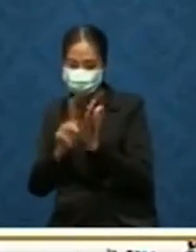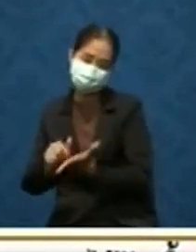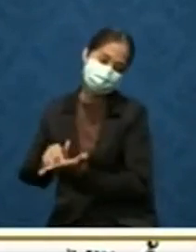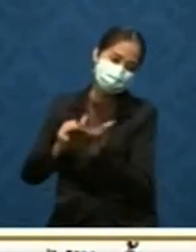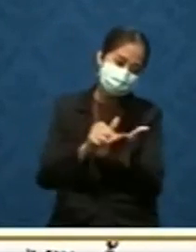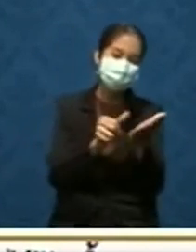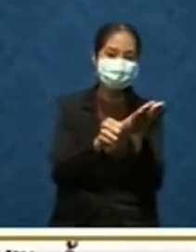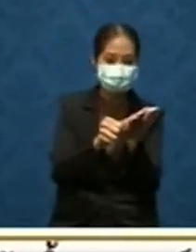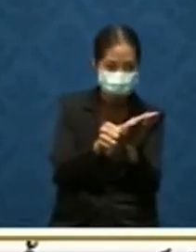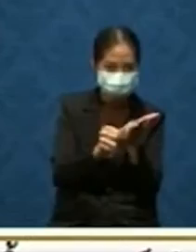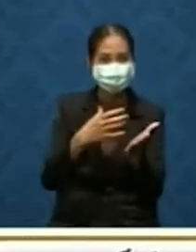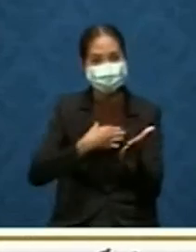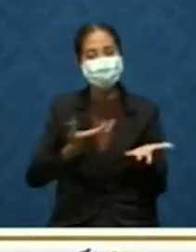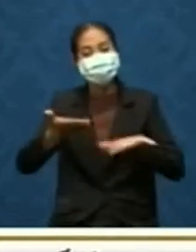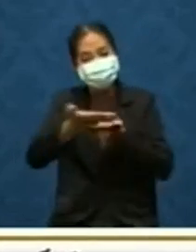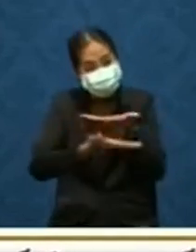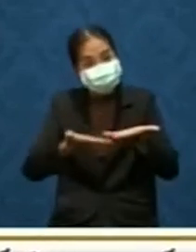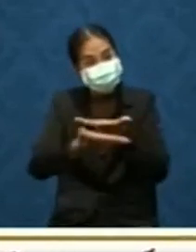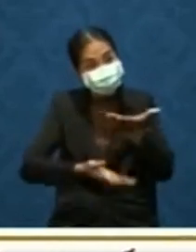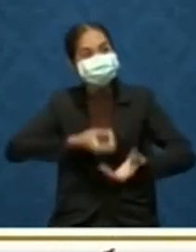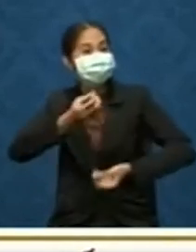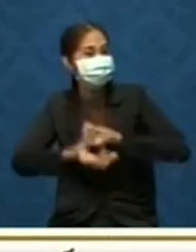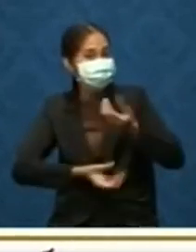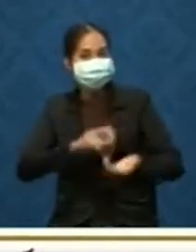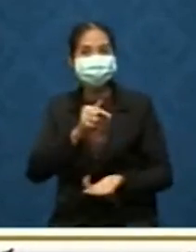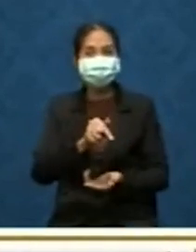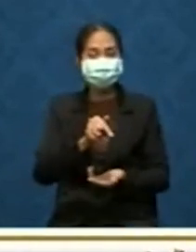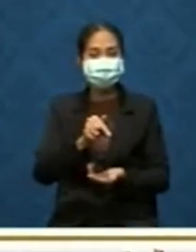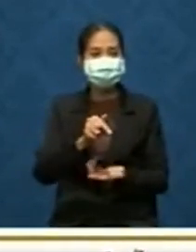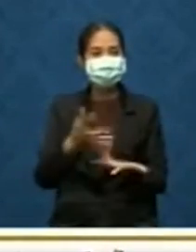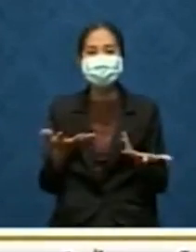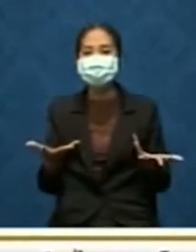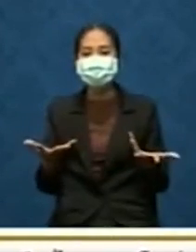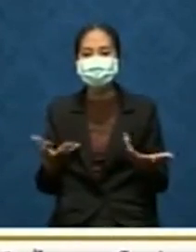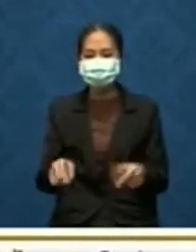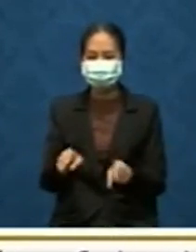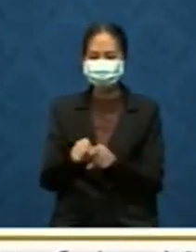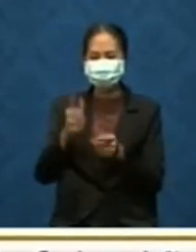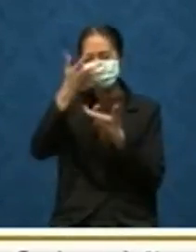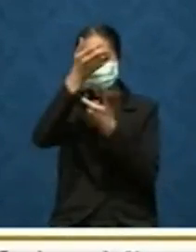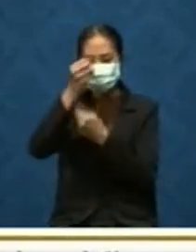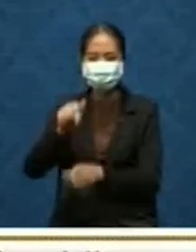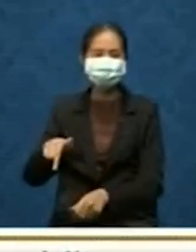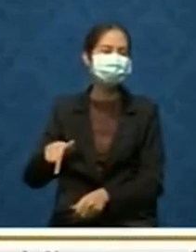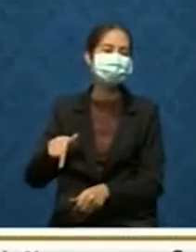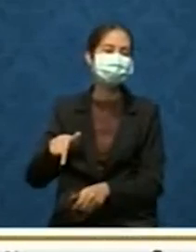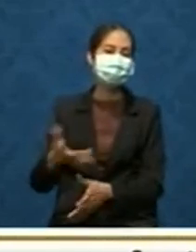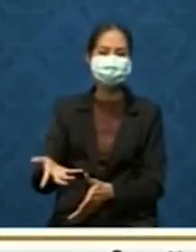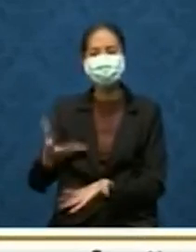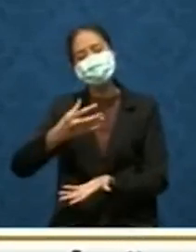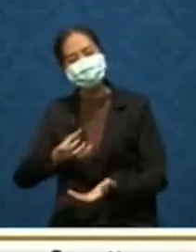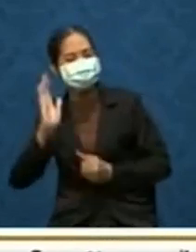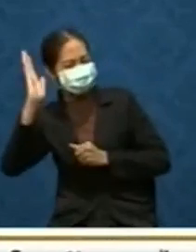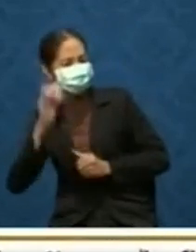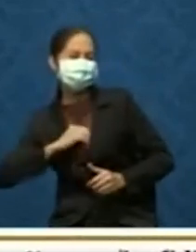เป็นพื้นที่ปลอดภัยในการพูดเรื่องนี้ไม่ได้ทำเป็นเหมือนกับว่าพวกเขาไม่มีตัวตนทำเป็นเหมือนกับว่าสิ่งที่เขาพูดมา